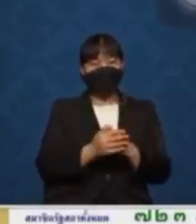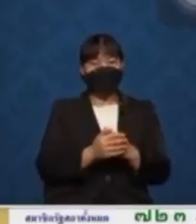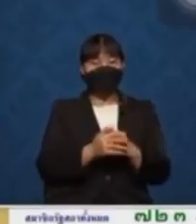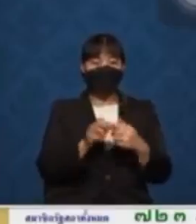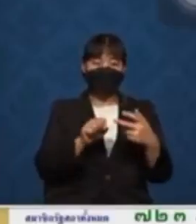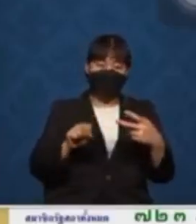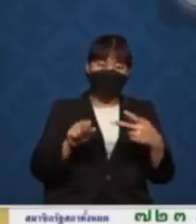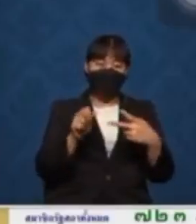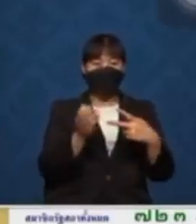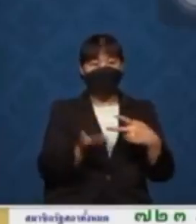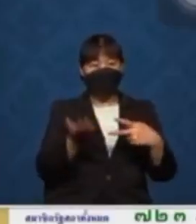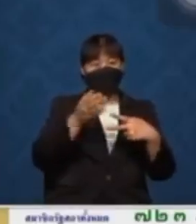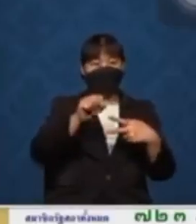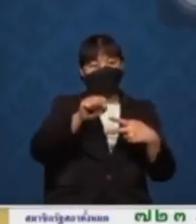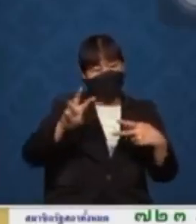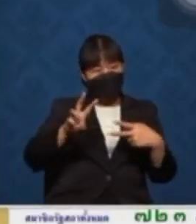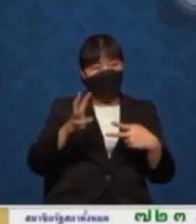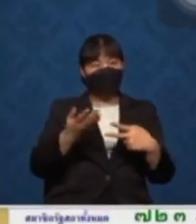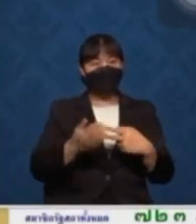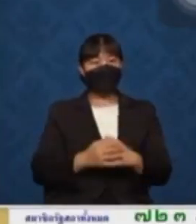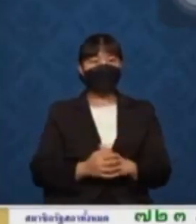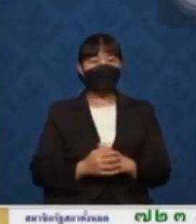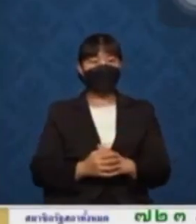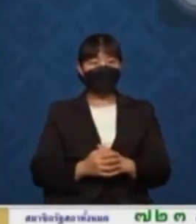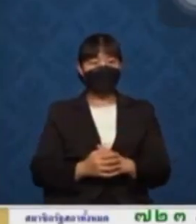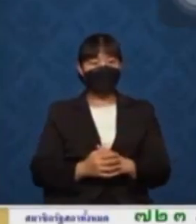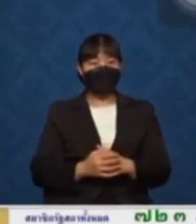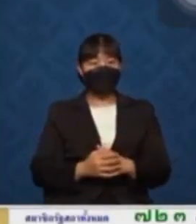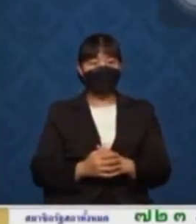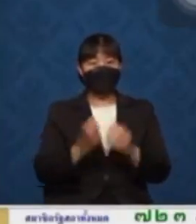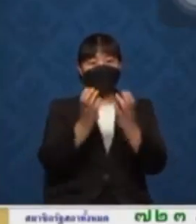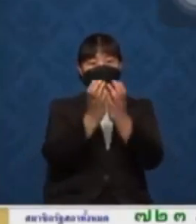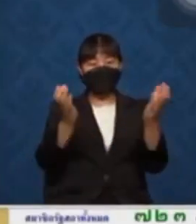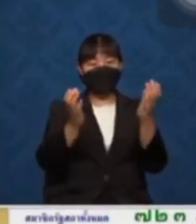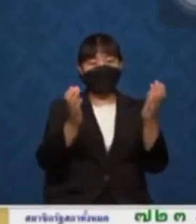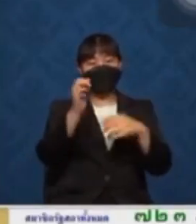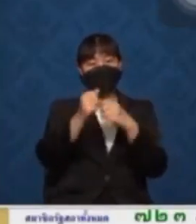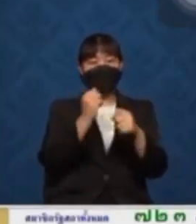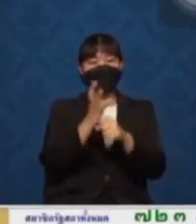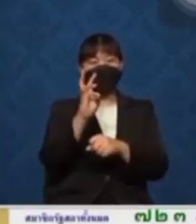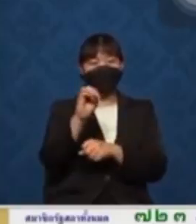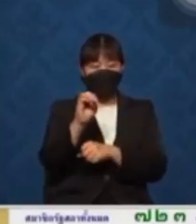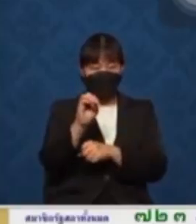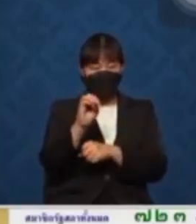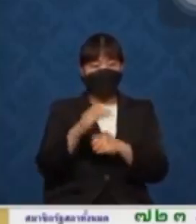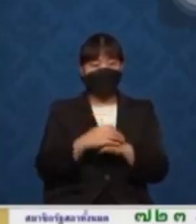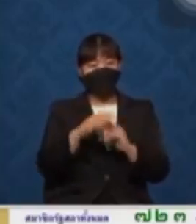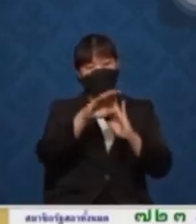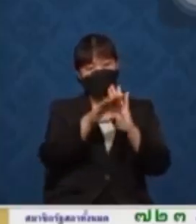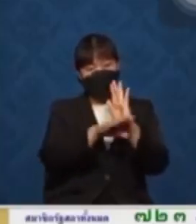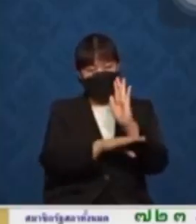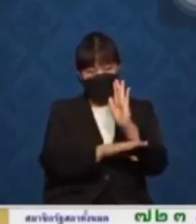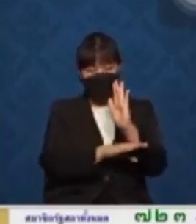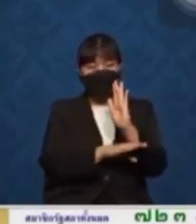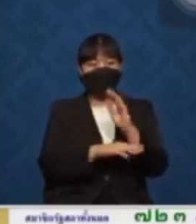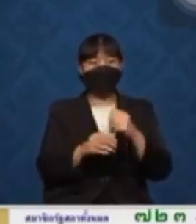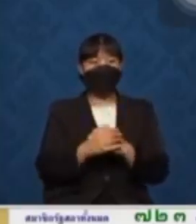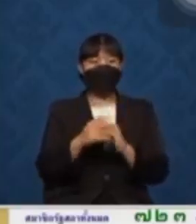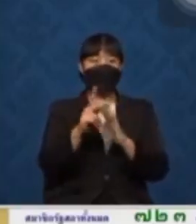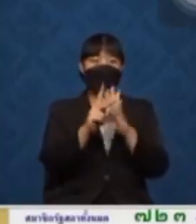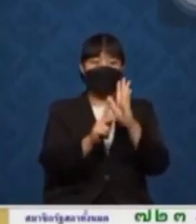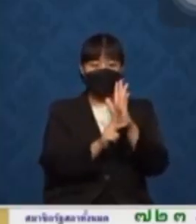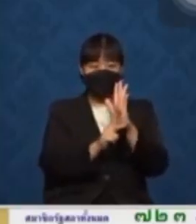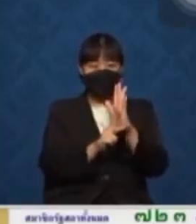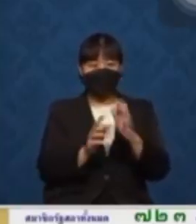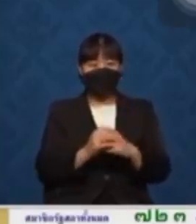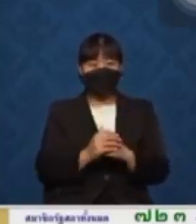าสูงความผิดปกติของรัฐธรรมนูญ60มันไม่ใช่การพยายามจะทำให้กระบวนการออกกฎหมายมันมีความกระชับหรือว่ารวดเร็วขึ้น